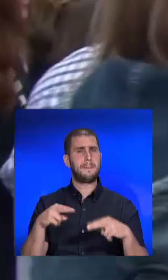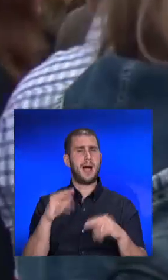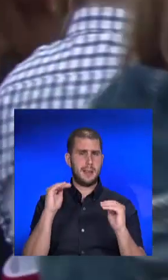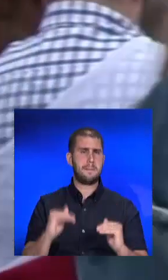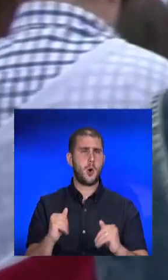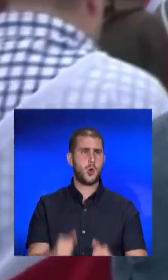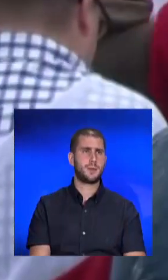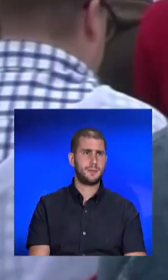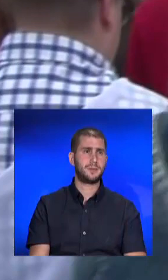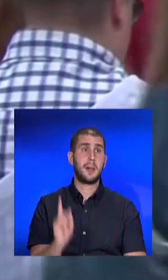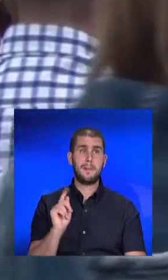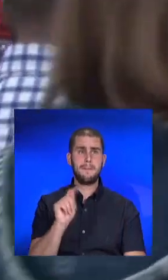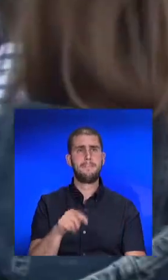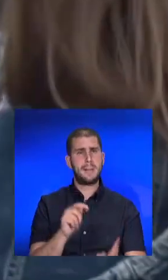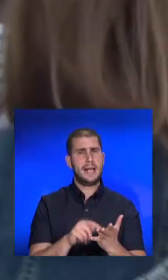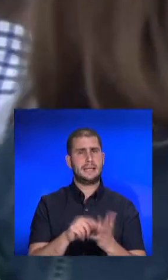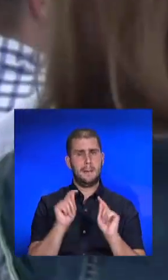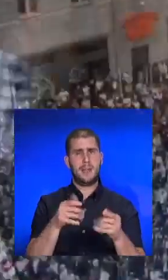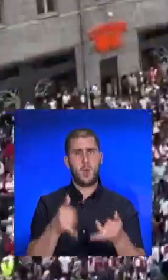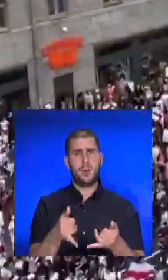чем страх. Поэтому мы сегодня выходим сюда.